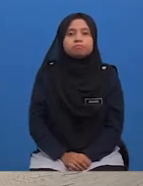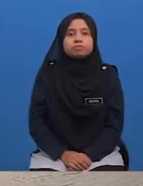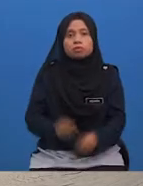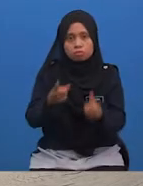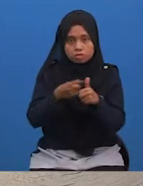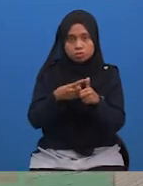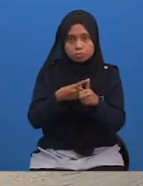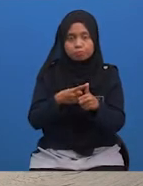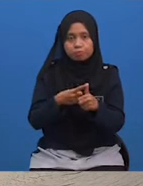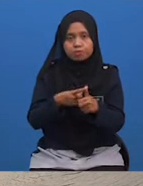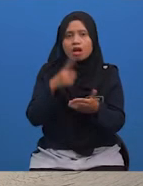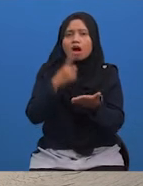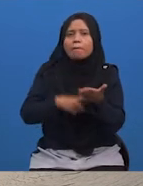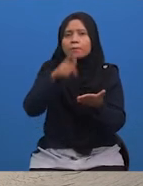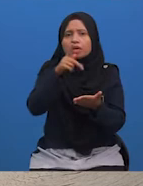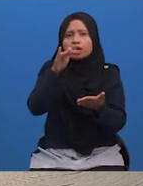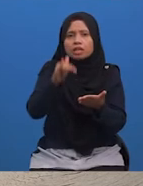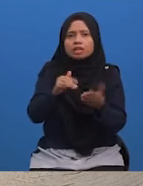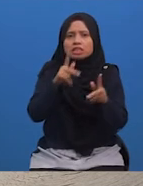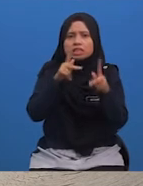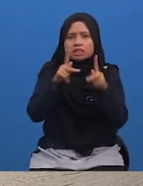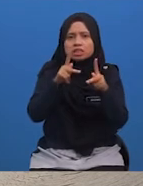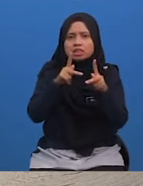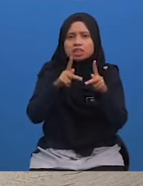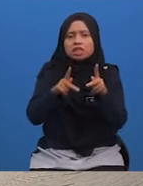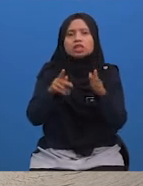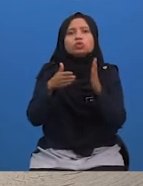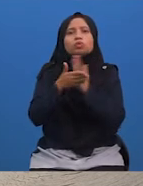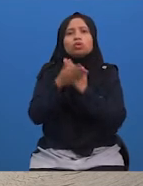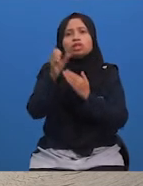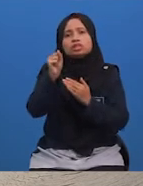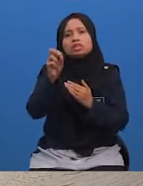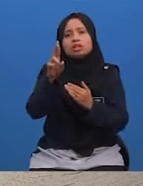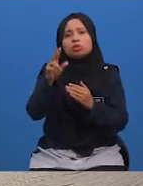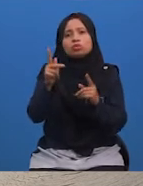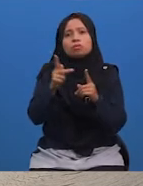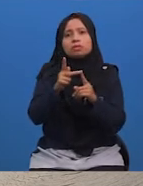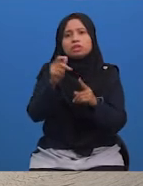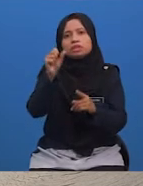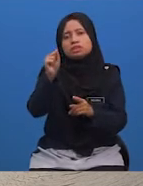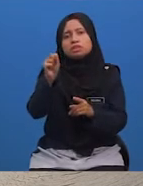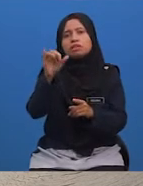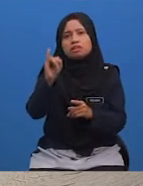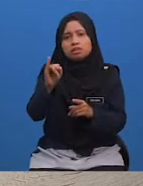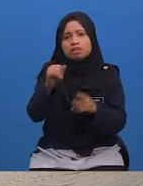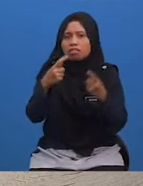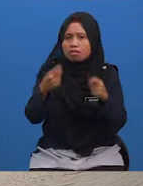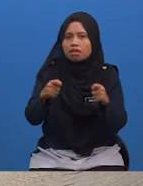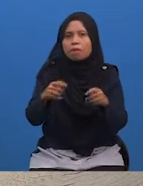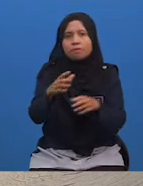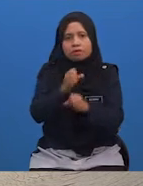Yang pertama, apakah yang dikatakan oleh Sang Ranggu kepada Sang Ranggi setelah